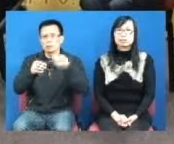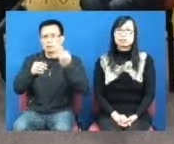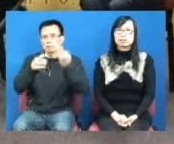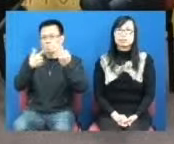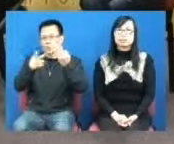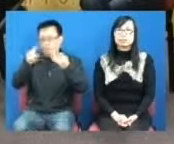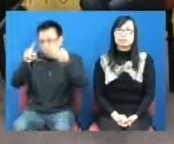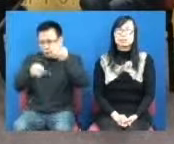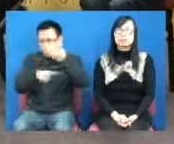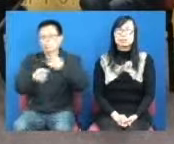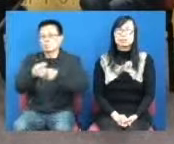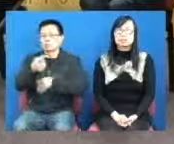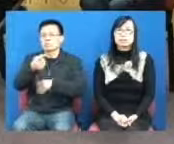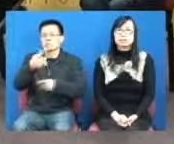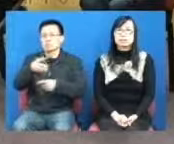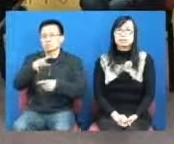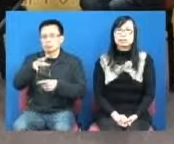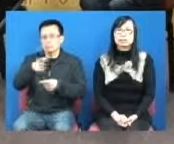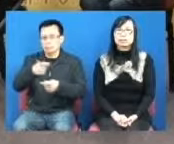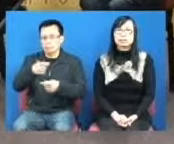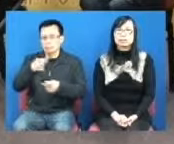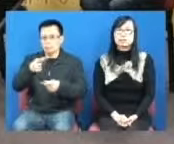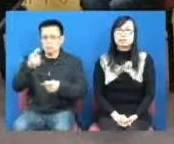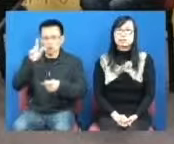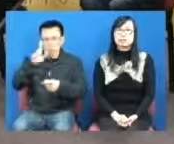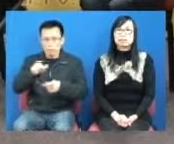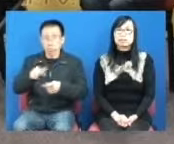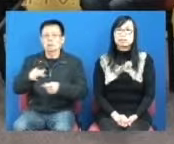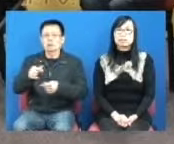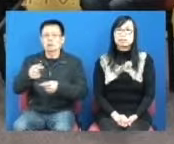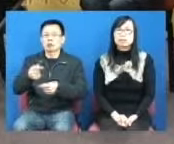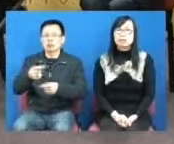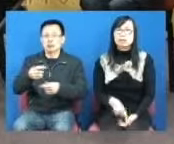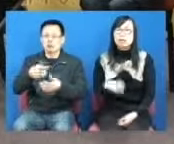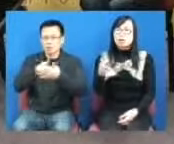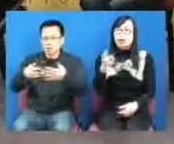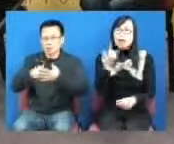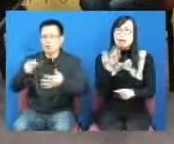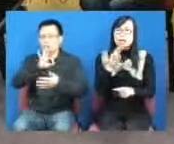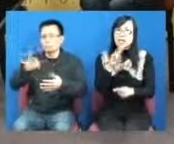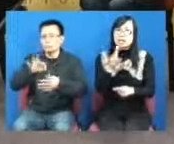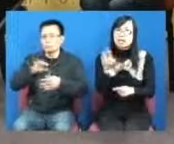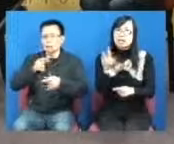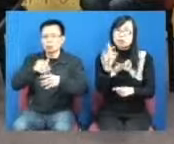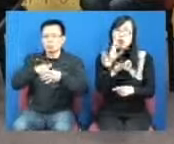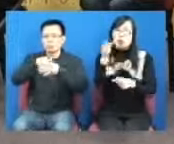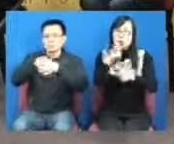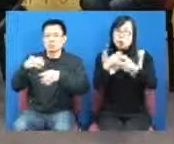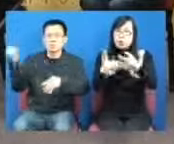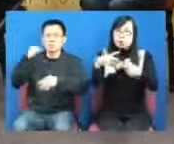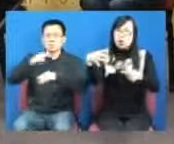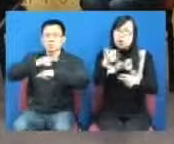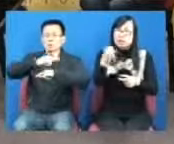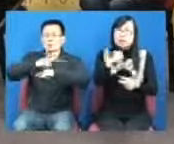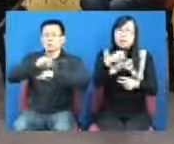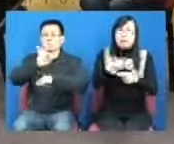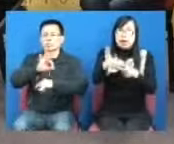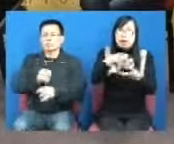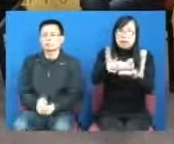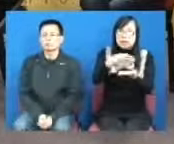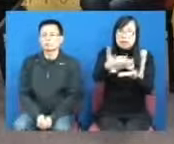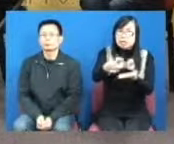是用這種計劃而他們沒有拿NPF換句話說裁爺派6,000元注